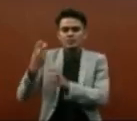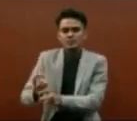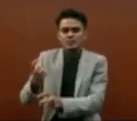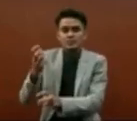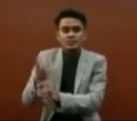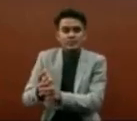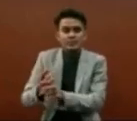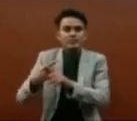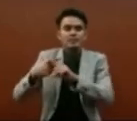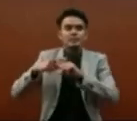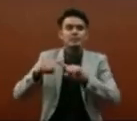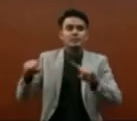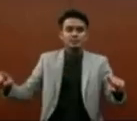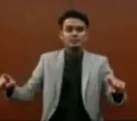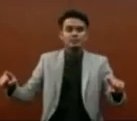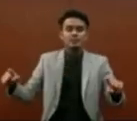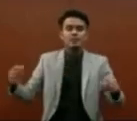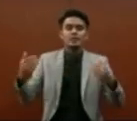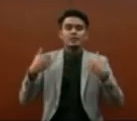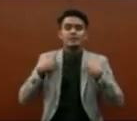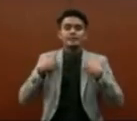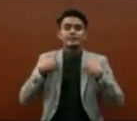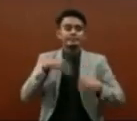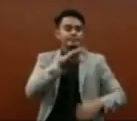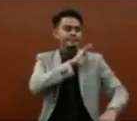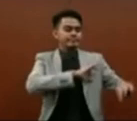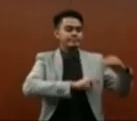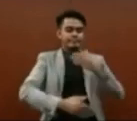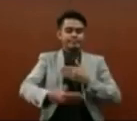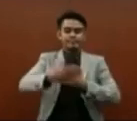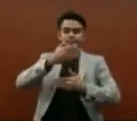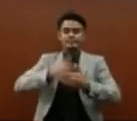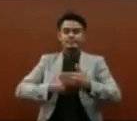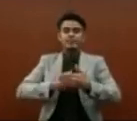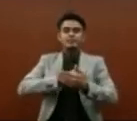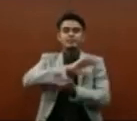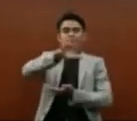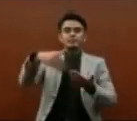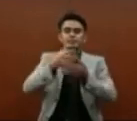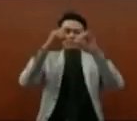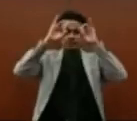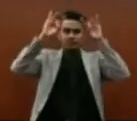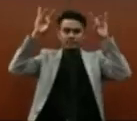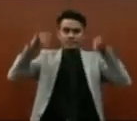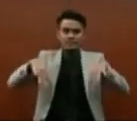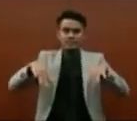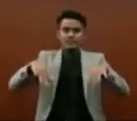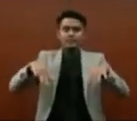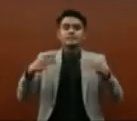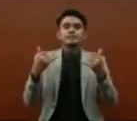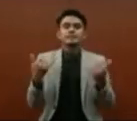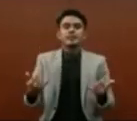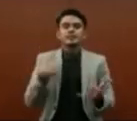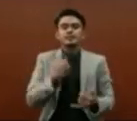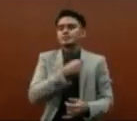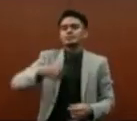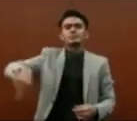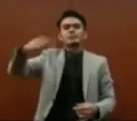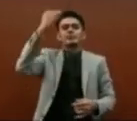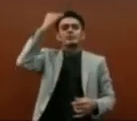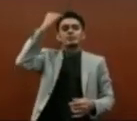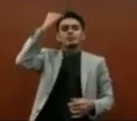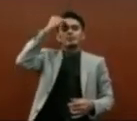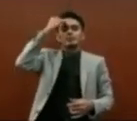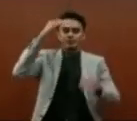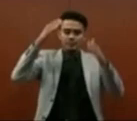namun ada hikmah tersembunyi di sebalik semua dugaan ini kini kita semua lebih cakna dan